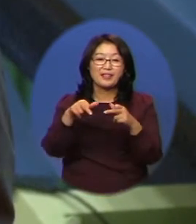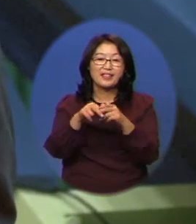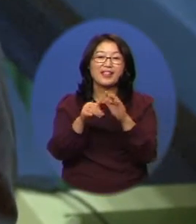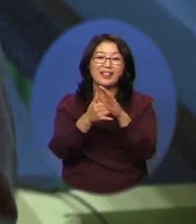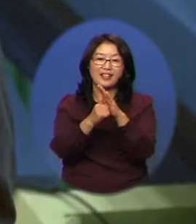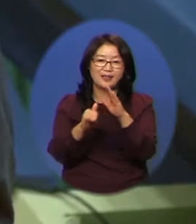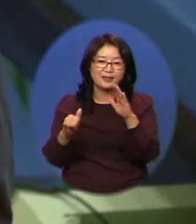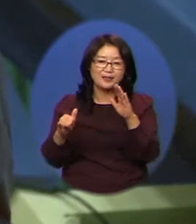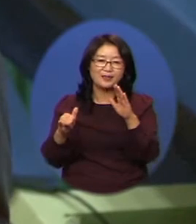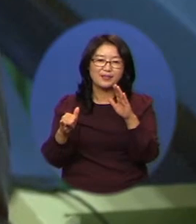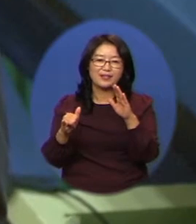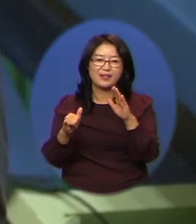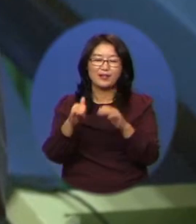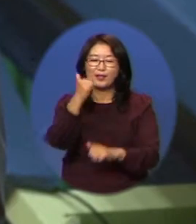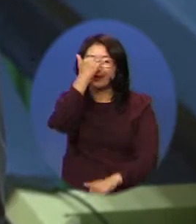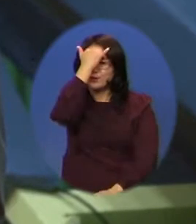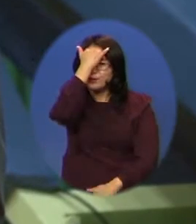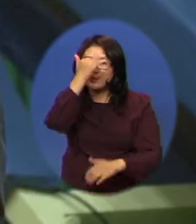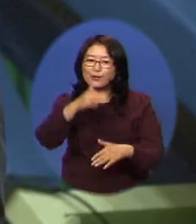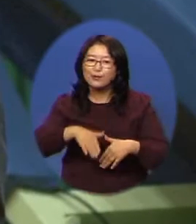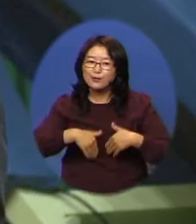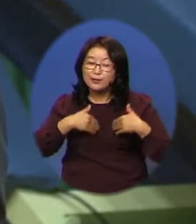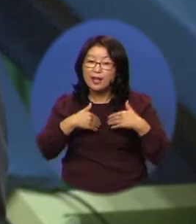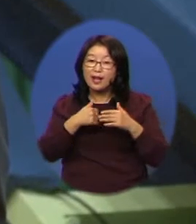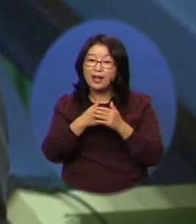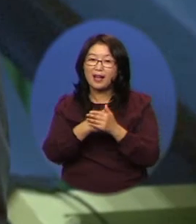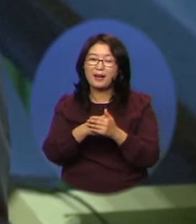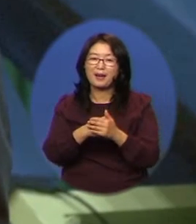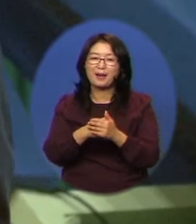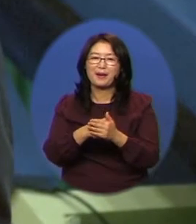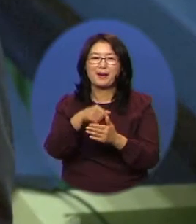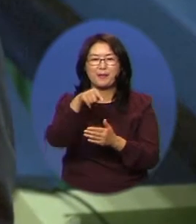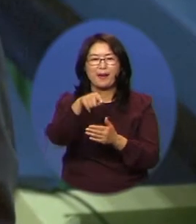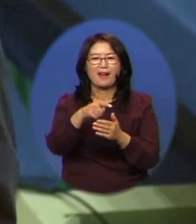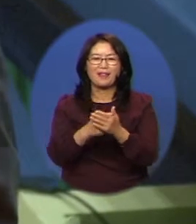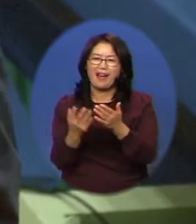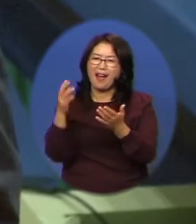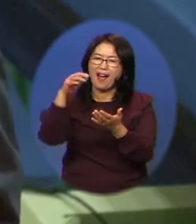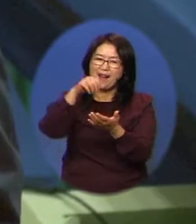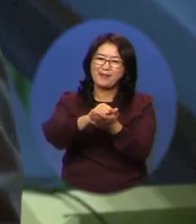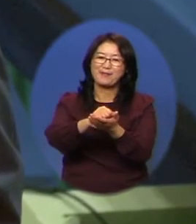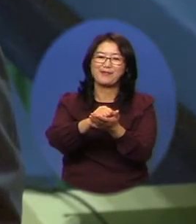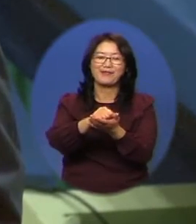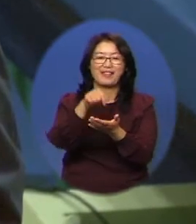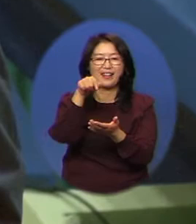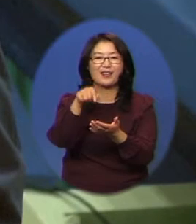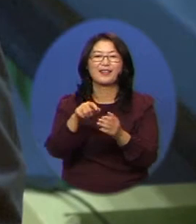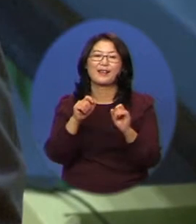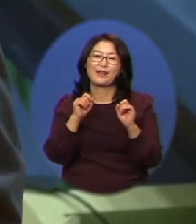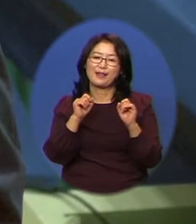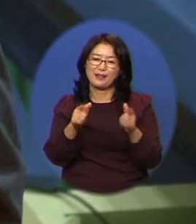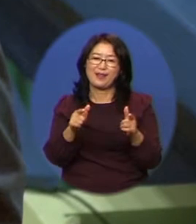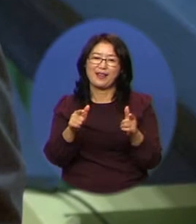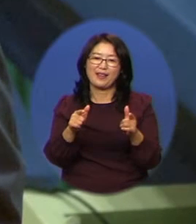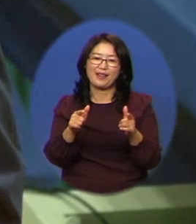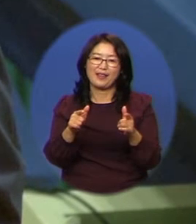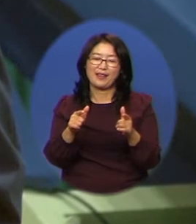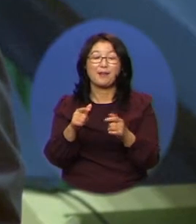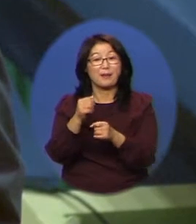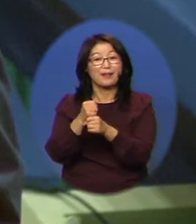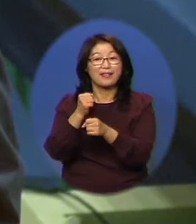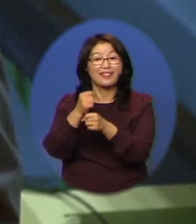가족들이 우리 충남을 다시 재패할 수 있는 그런 계기를 오늘 만들자 하는데 큰 뜻이 있는 것